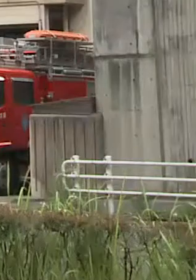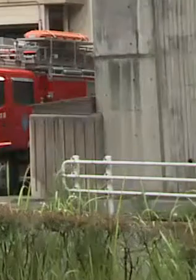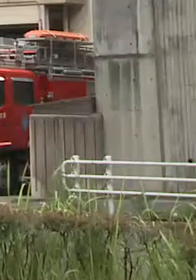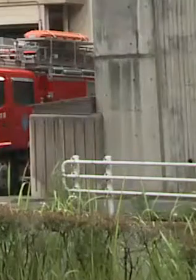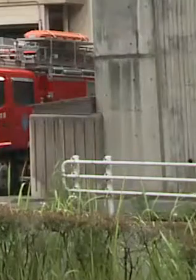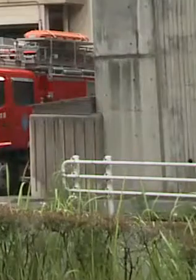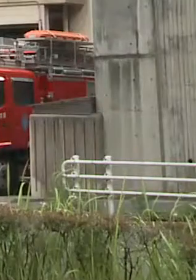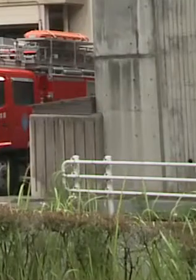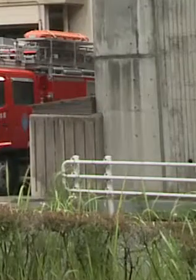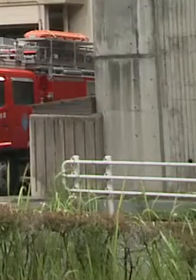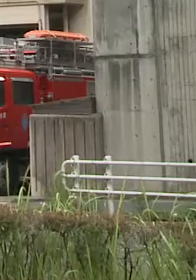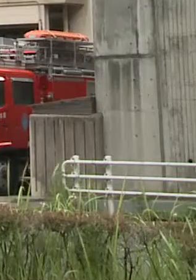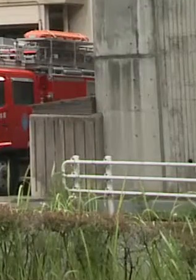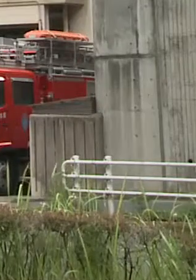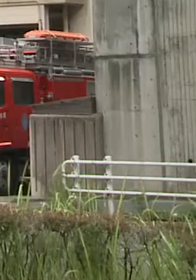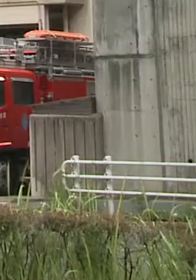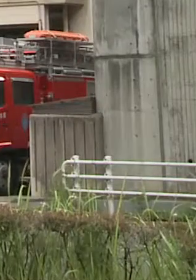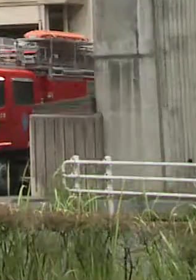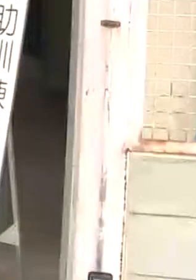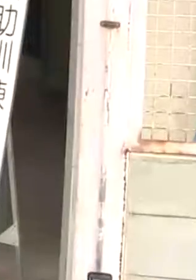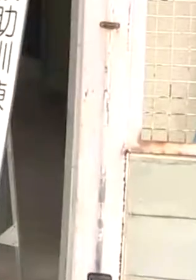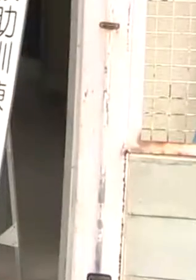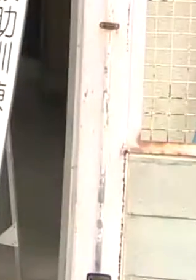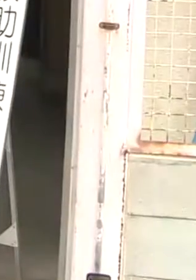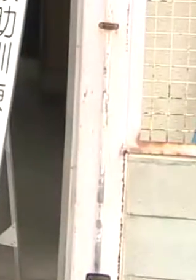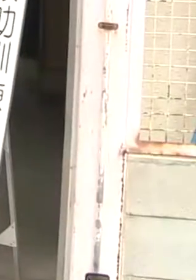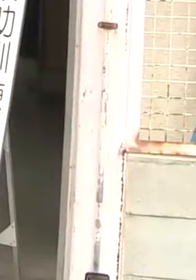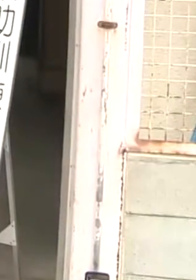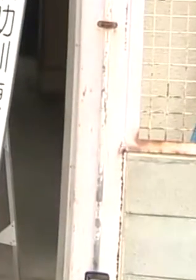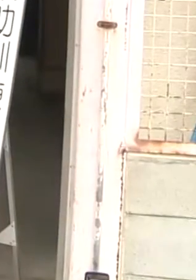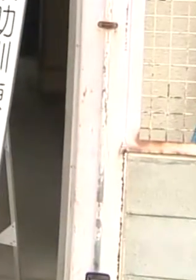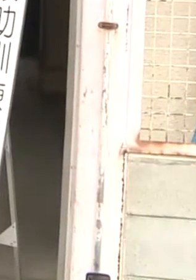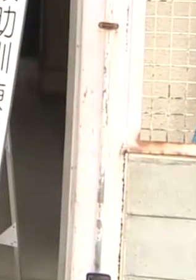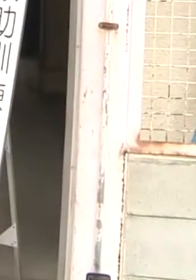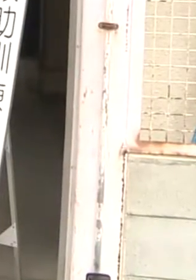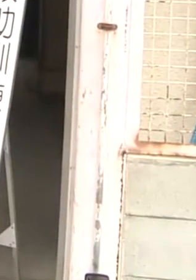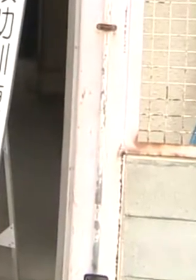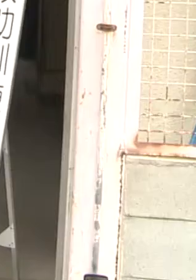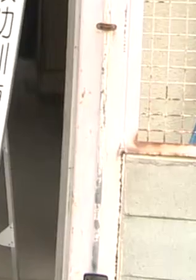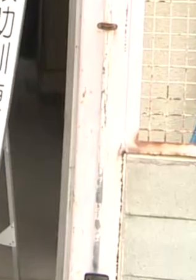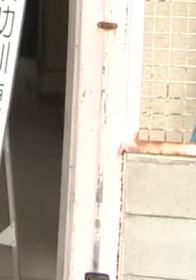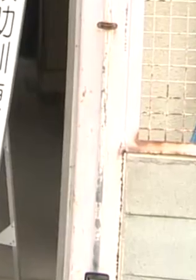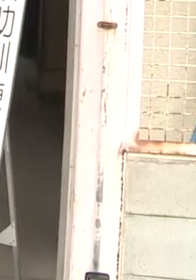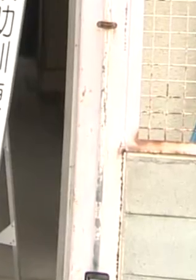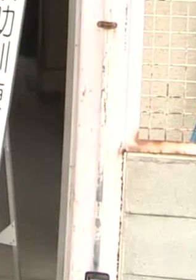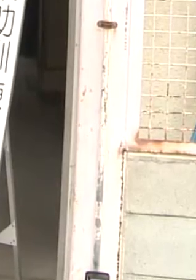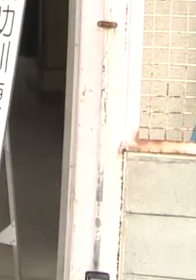6月10日、中消防庁舎で救助訓練見学会が開催されました。